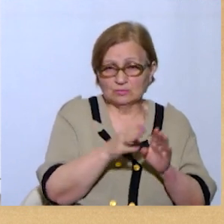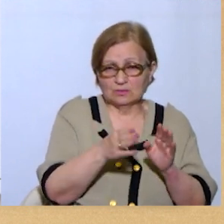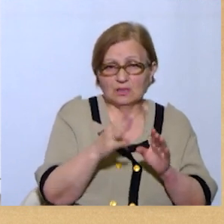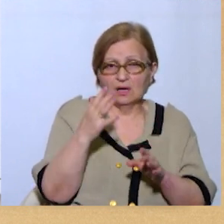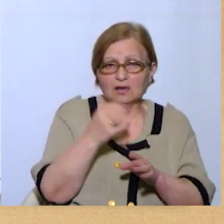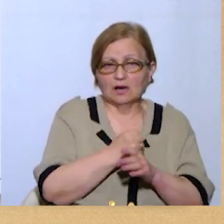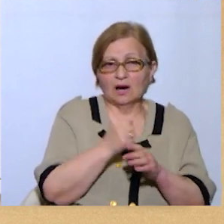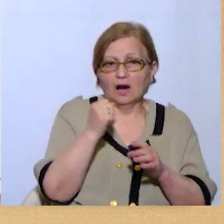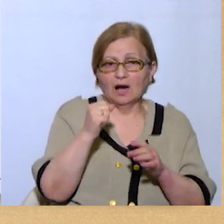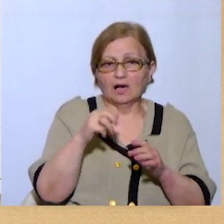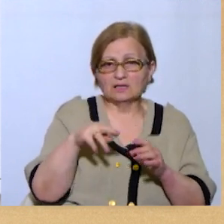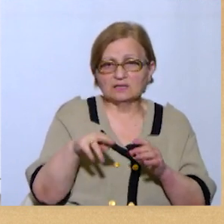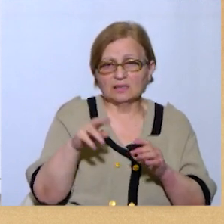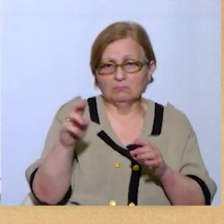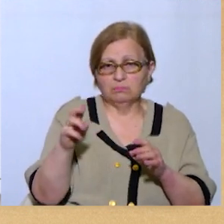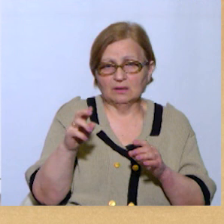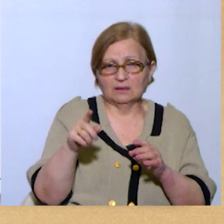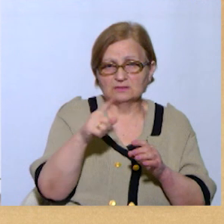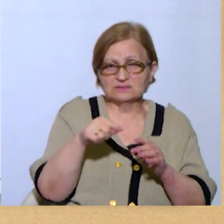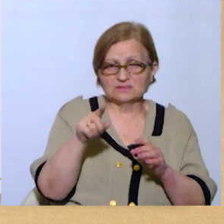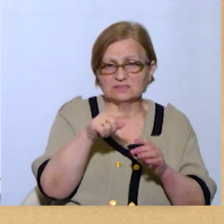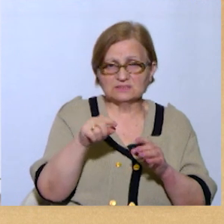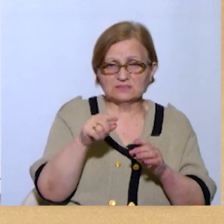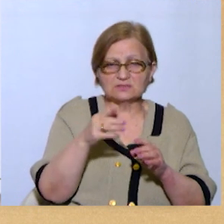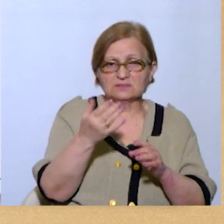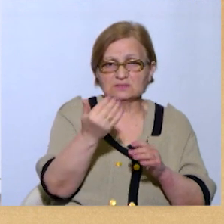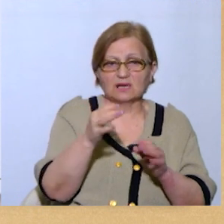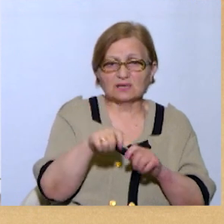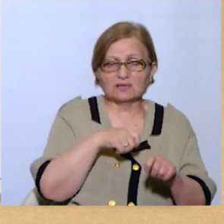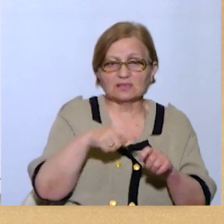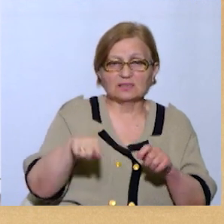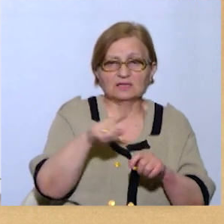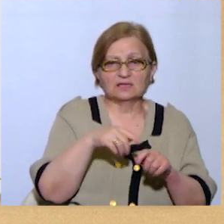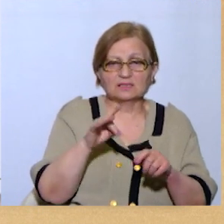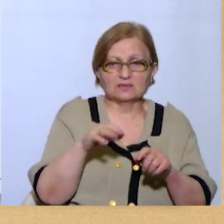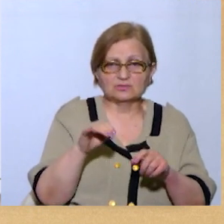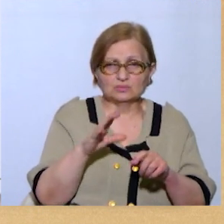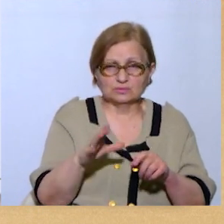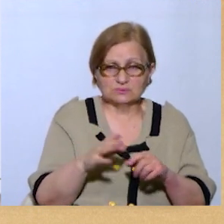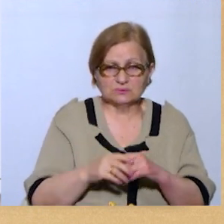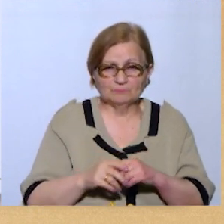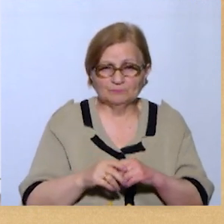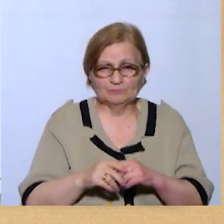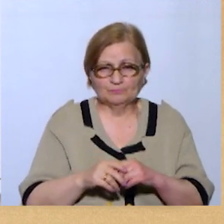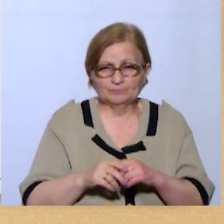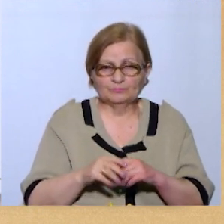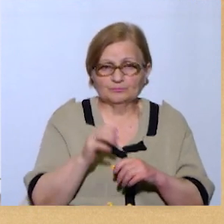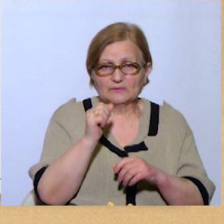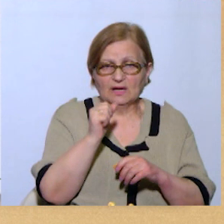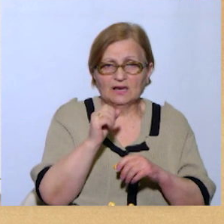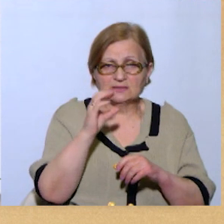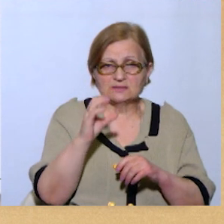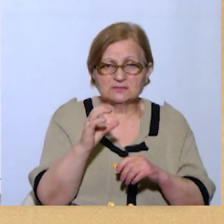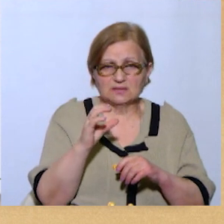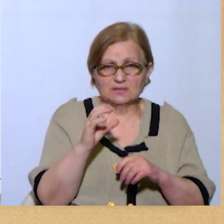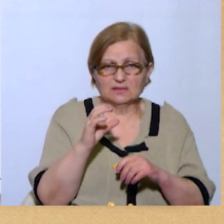იპოვეთ ADB სამკუთხედზე შემოხაზული წრეწირის რადიუსი. მაშასადამე გვაქვს აი ესეთი მდგომარეობა, AC კათეტი არის